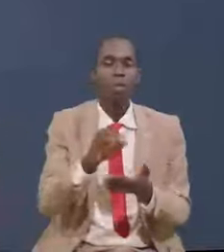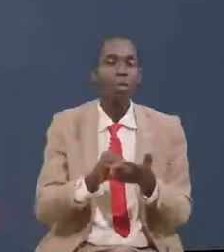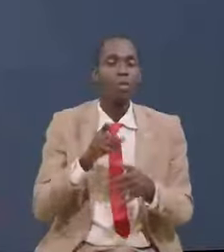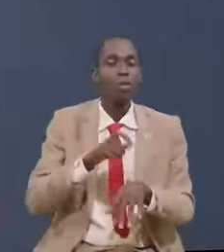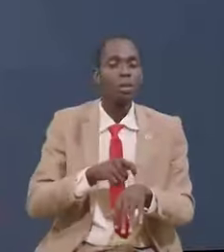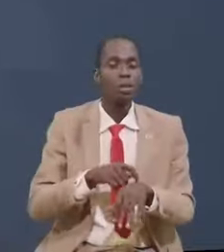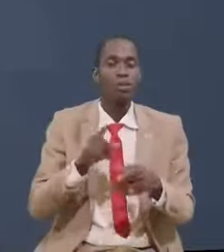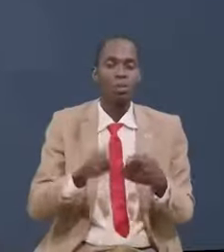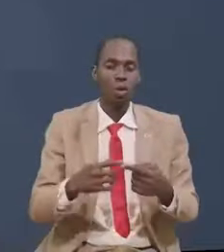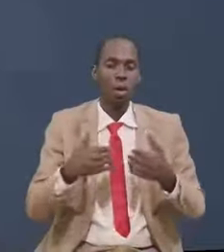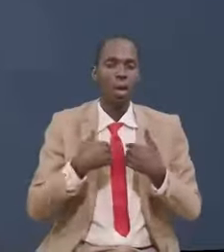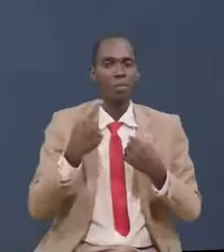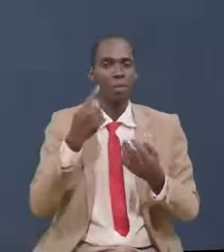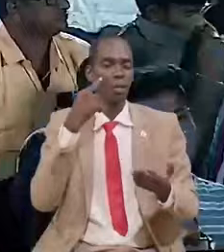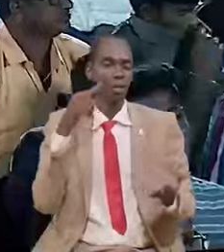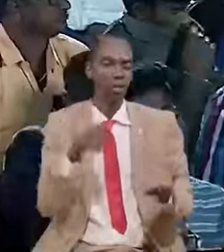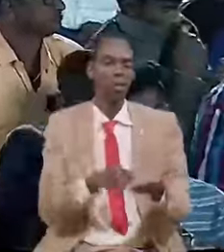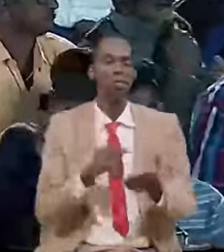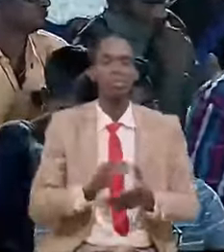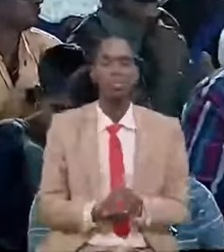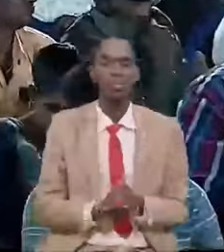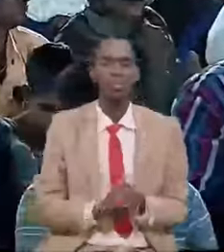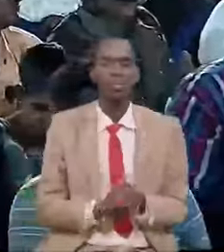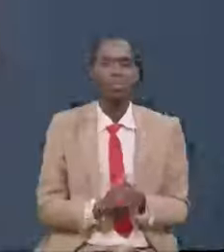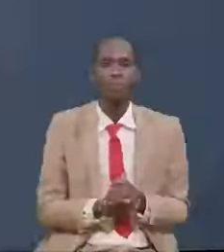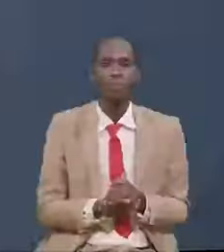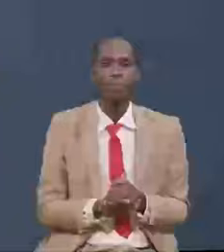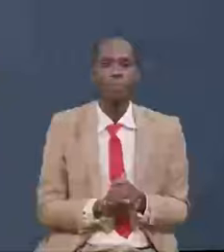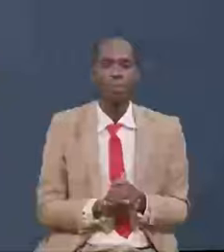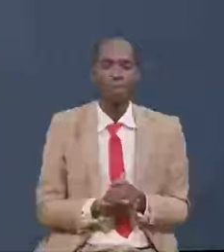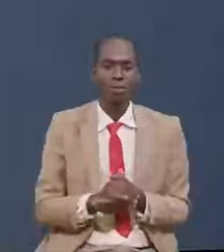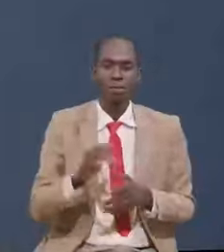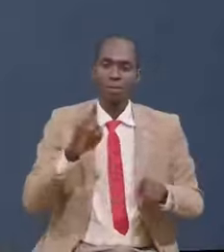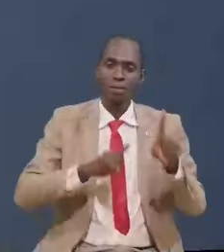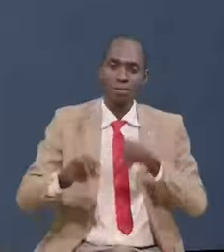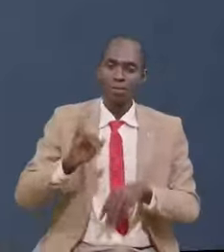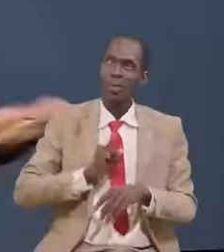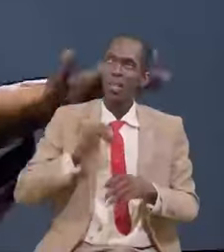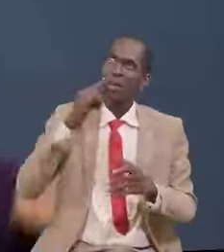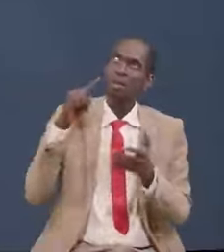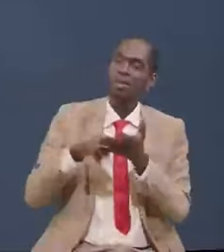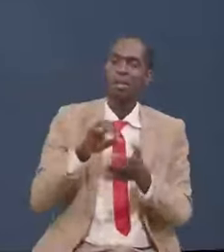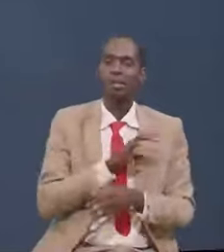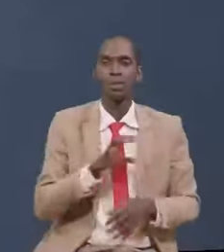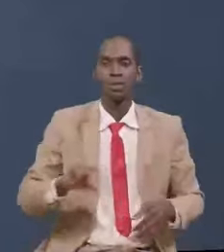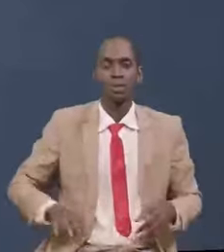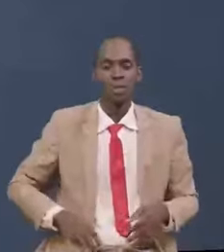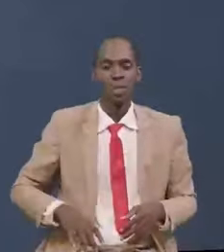Maintenant, ton rôle est d'avoir la reconnaissance. Je reconnais Christ comme le